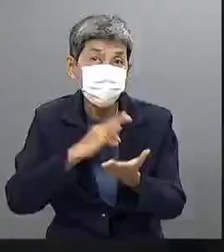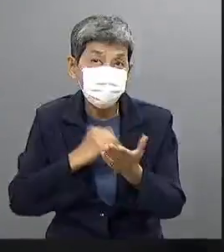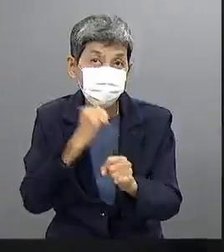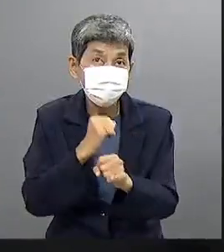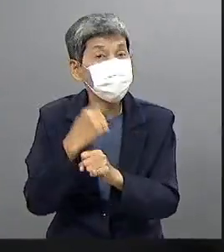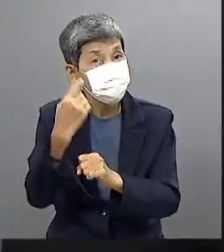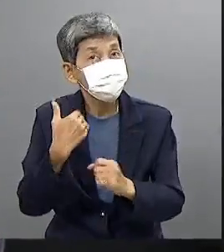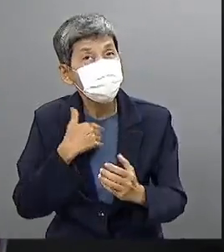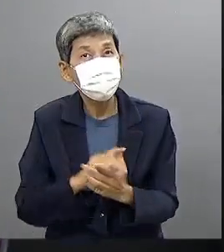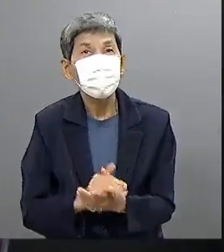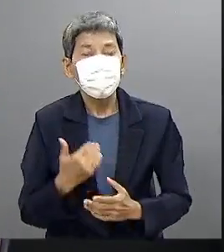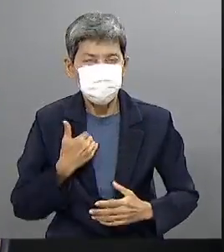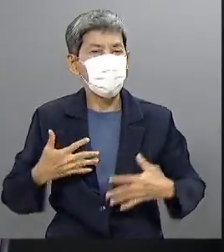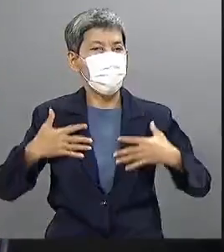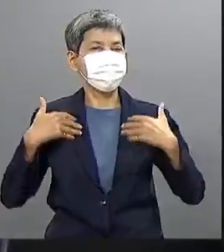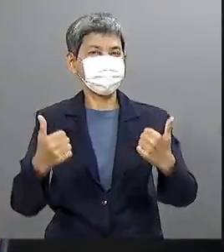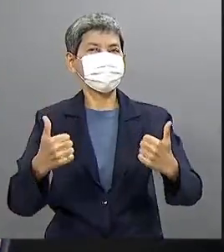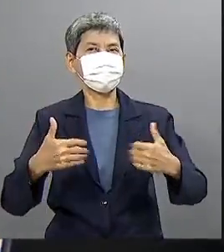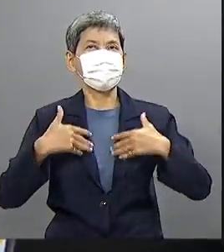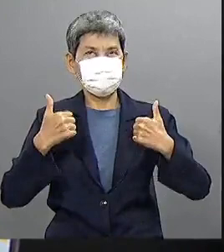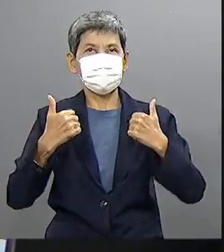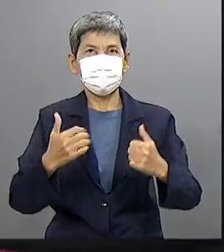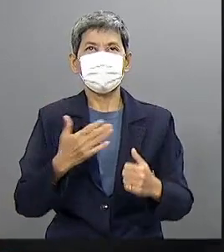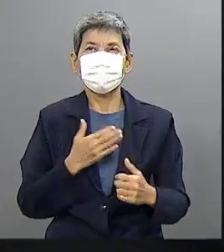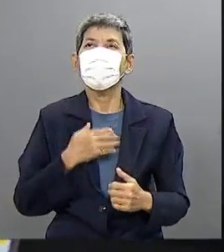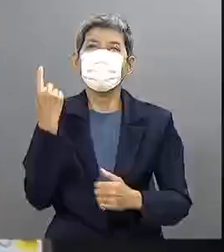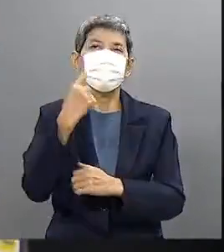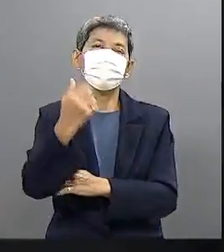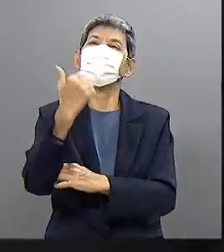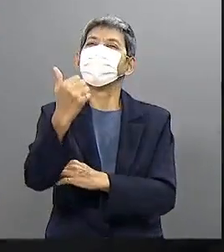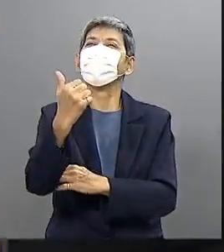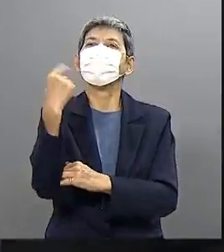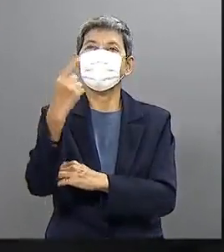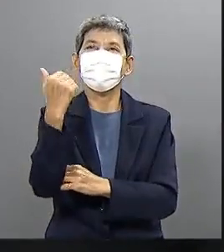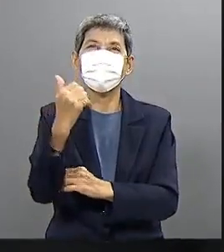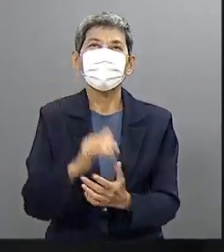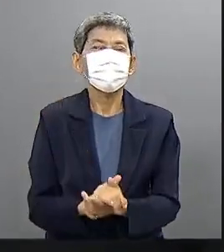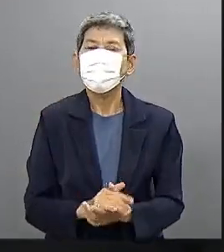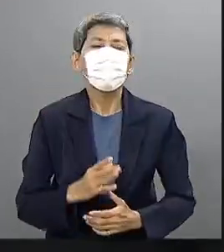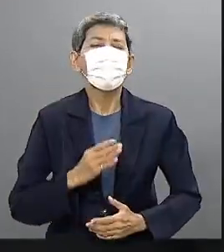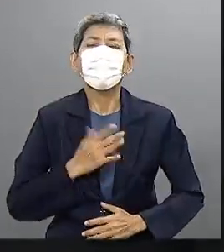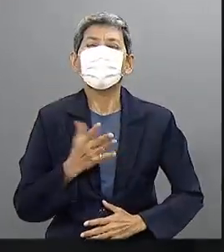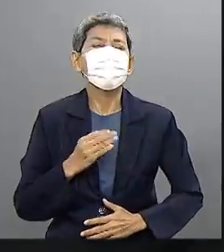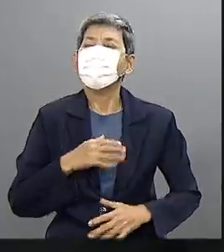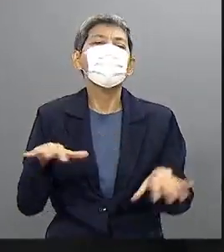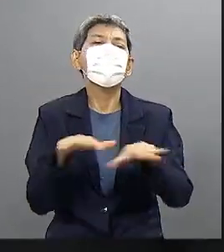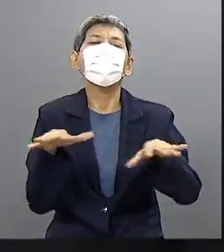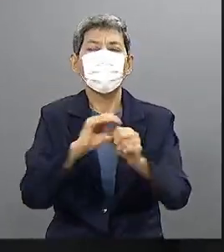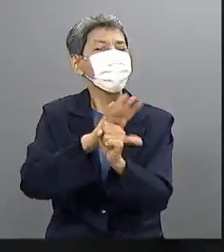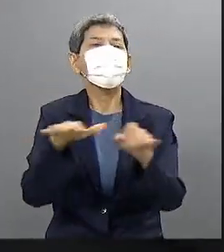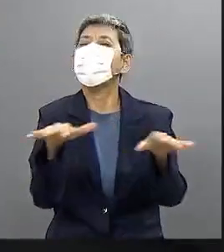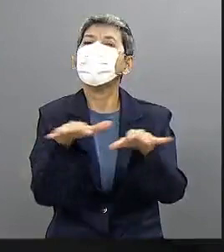ก็มีความสุขมากๆเลยนะคะตอนนี้ก็ออกได้แล้วนะคะก็ไม่กลัวจะเป็นโรคท้องถิ่นแล้วนะคะโควิด19ก็